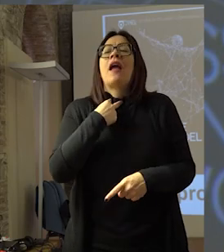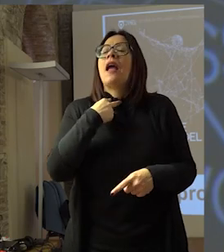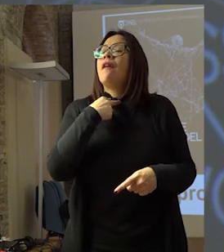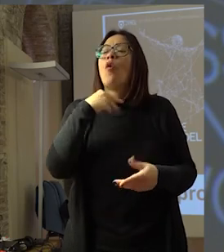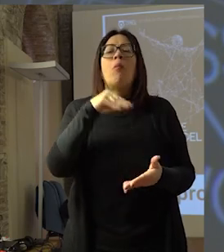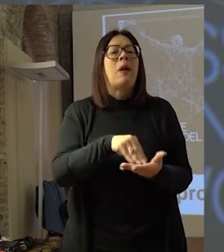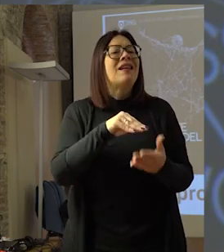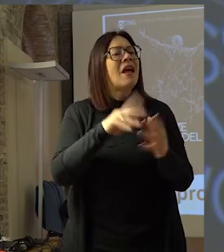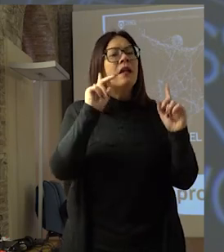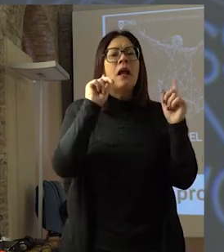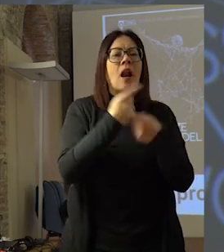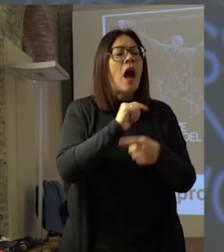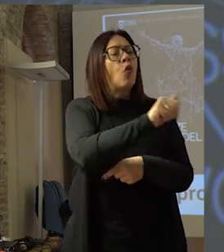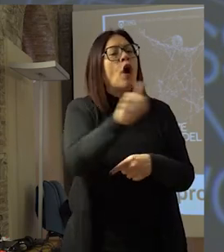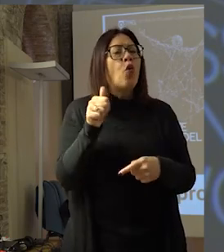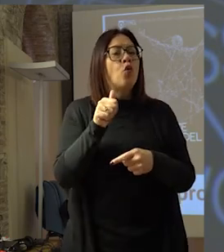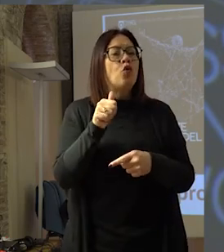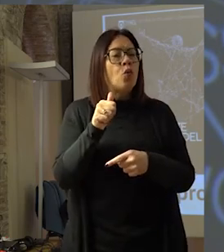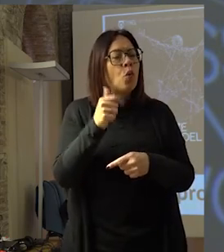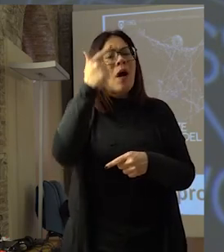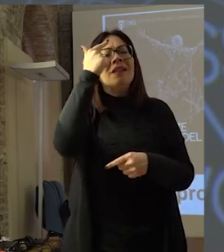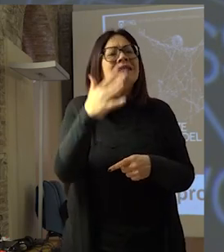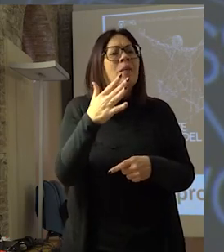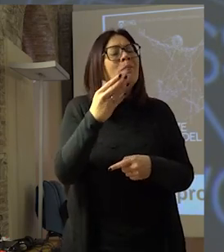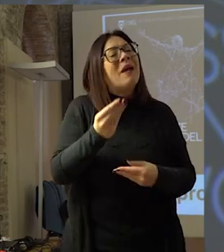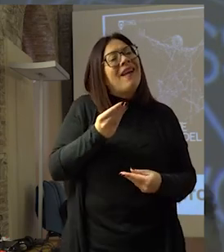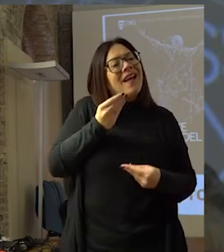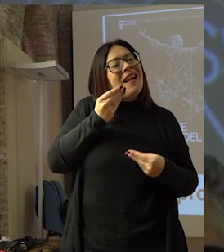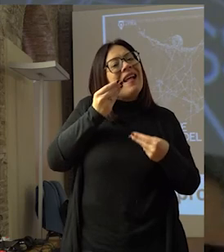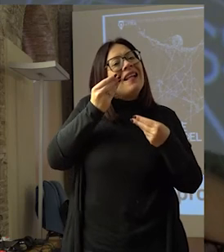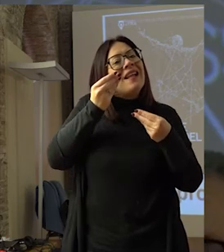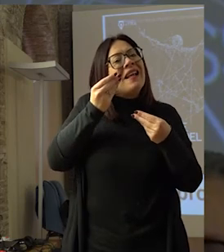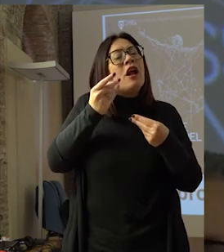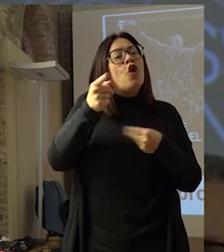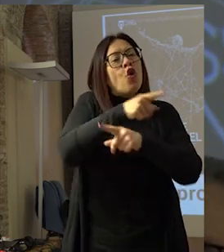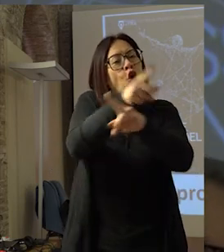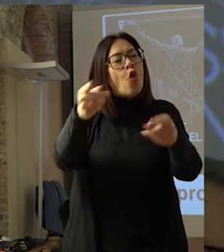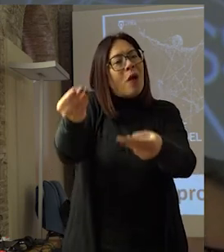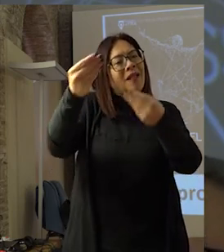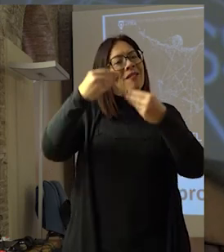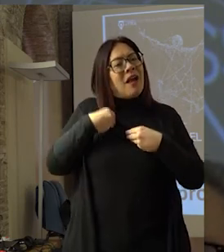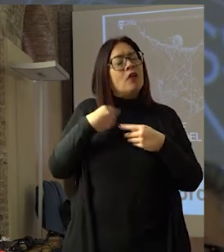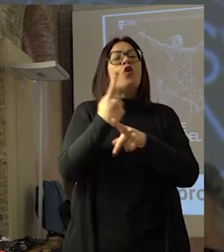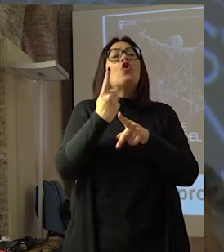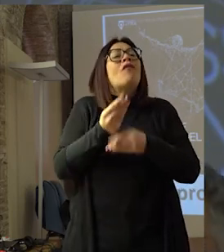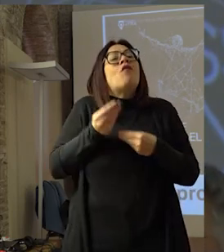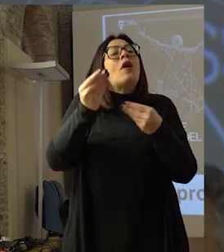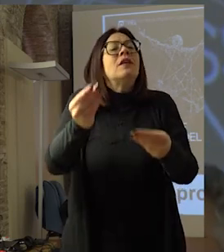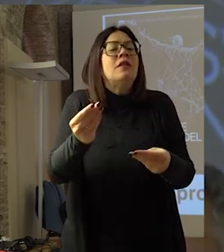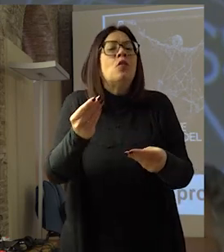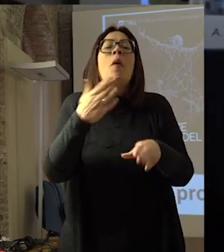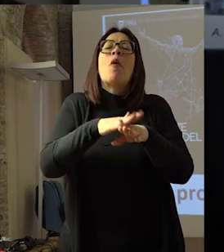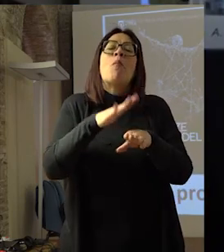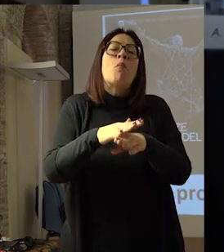non essere presente, ma sapete perché ero presente? Per restituire a queste persone quello che avevano dato a me. Era un modo per dire grazie